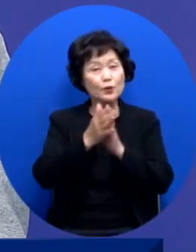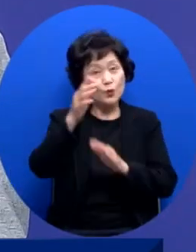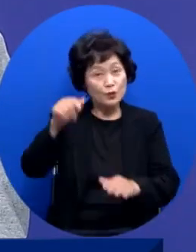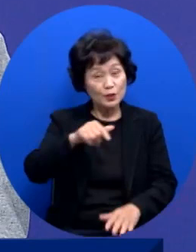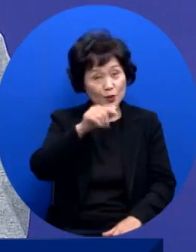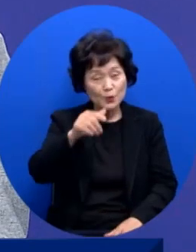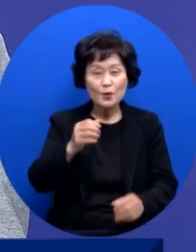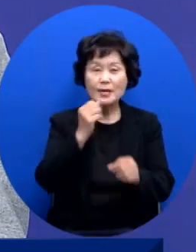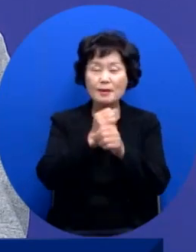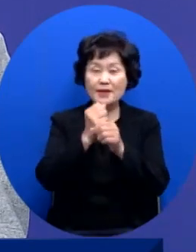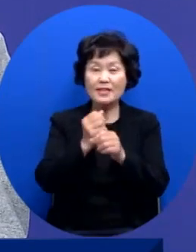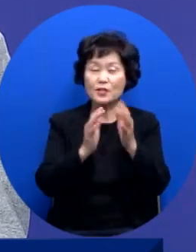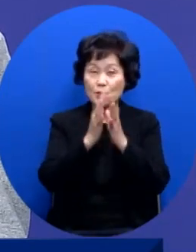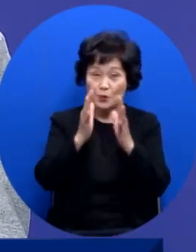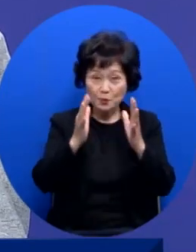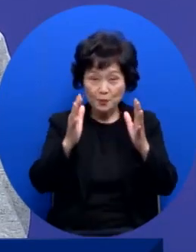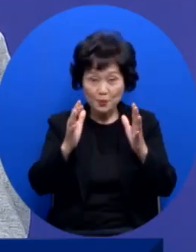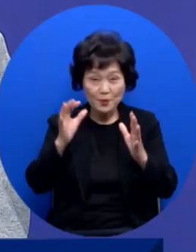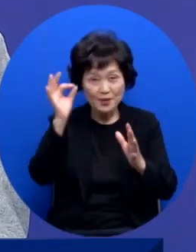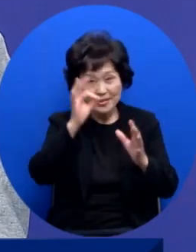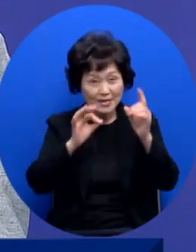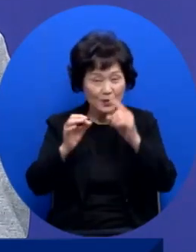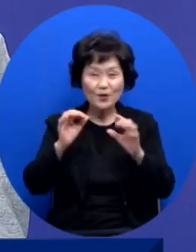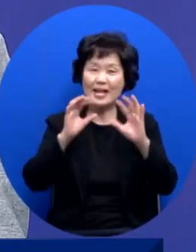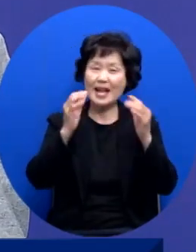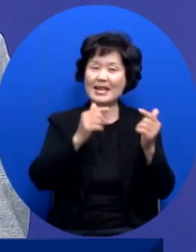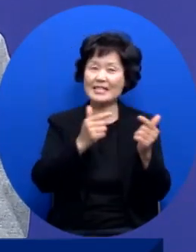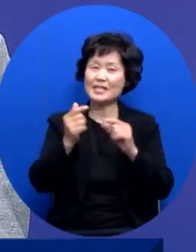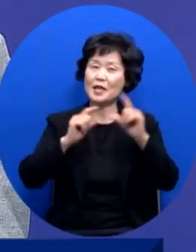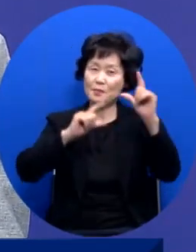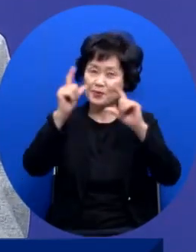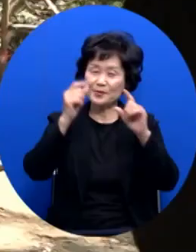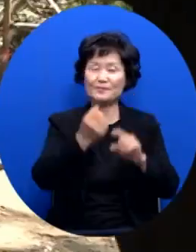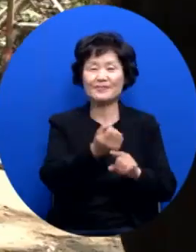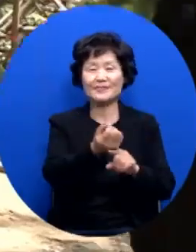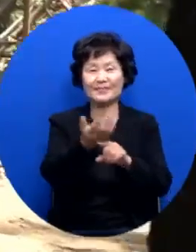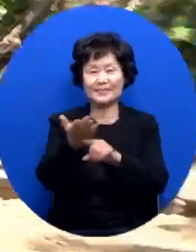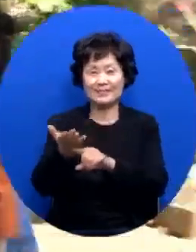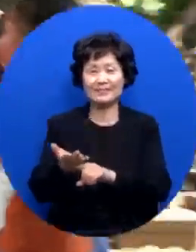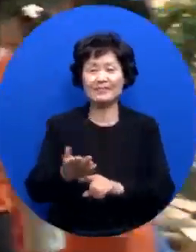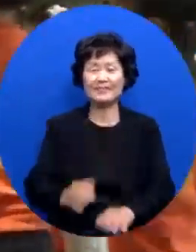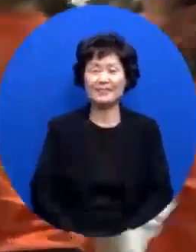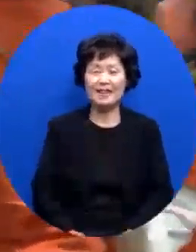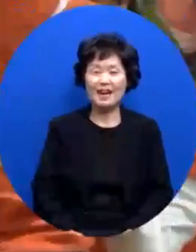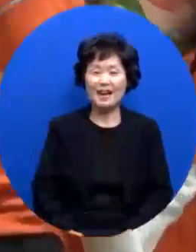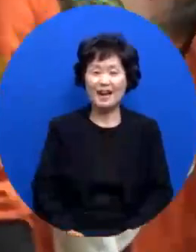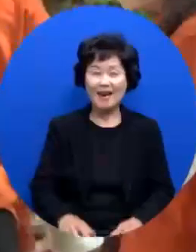숲을 찾은 어린이들도 있다고 하는데요. 이현지 기자가 취재했습니다.